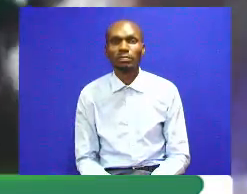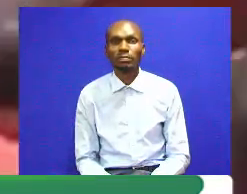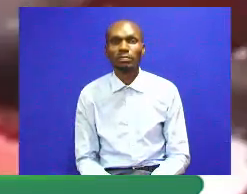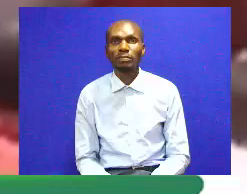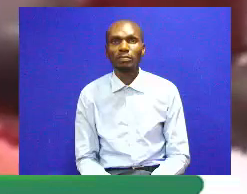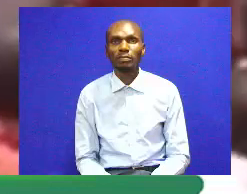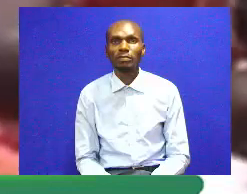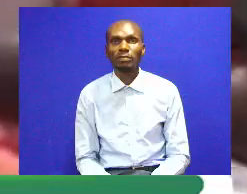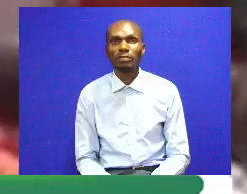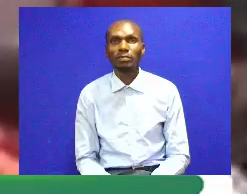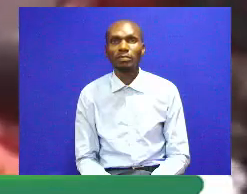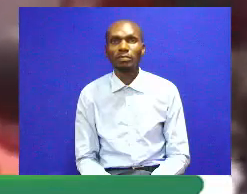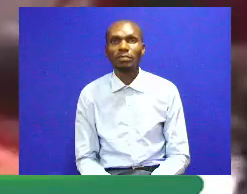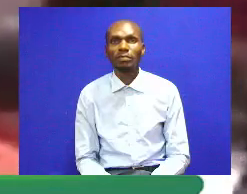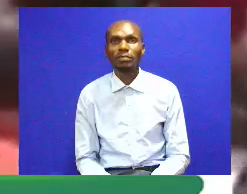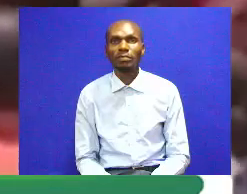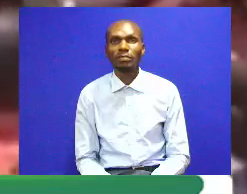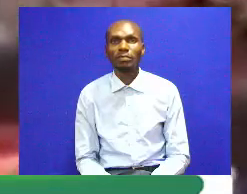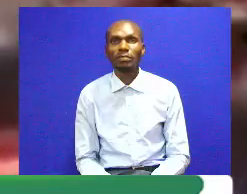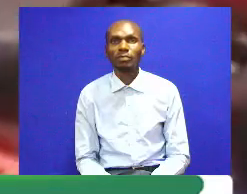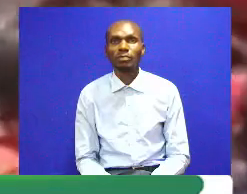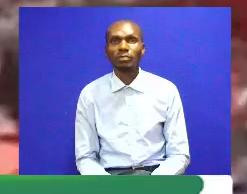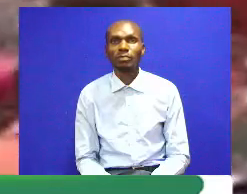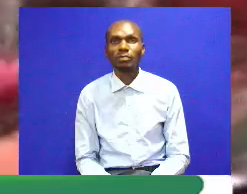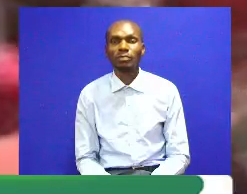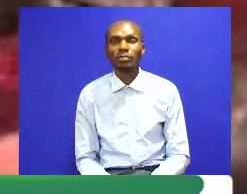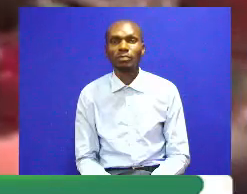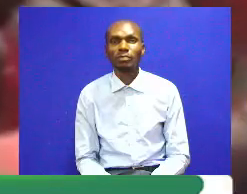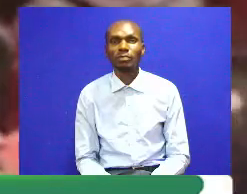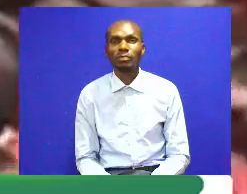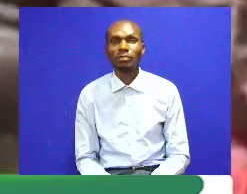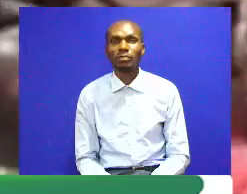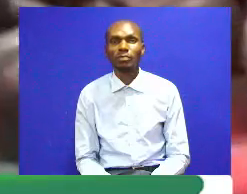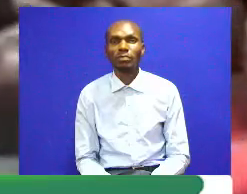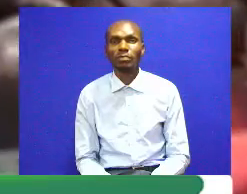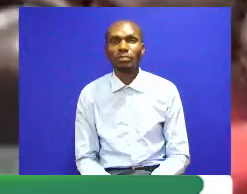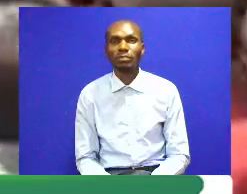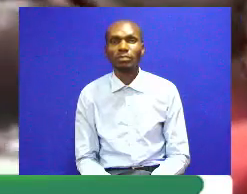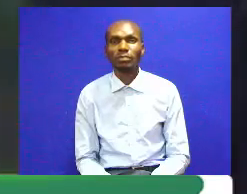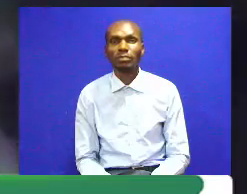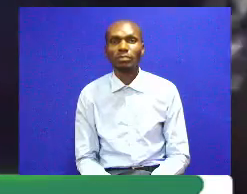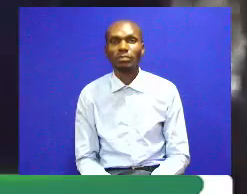Reporter ya Ndizi TV, Ritera Nchankorokwa, Vincent Onyancha.